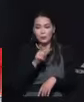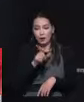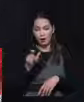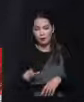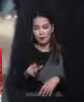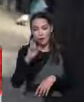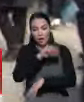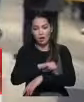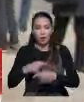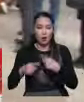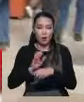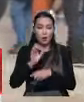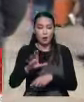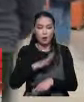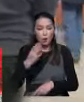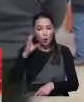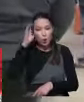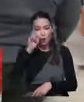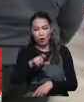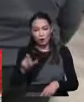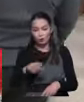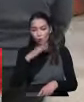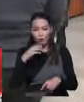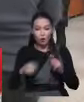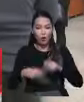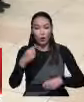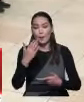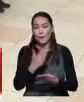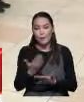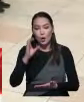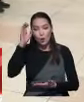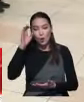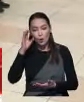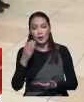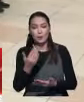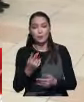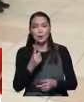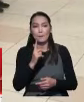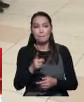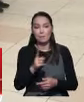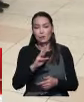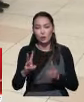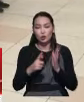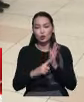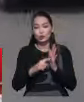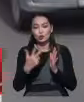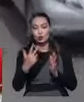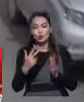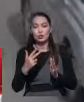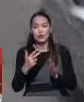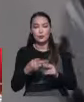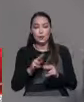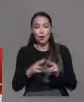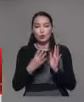Заңды бұзғандардың басым бөлігі Өзбекстан азаматтары. Жыл басынан бері Өзбекстанның 1 073 000 азаматы елімізге келсе,